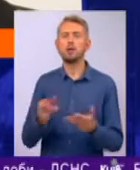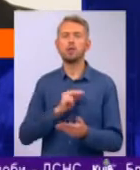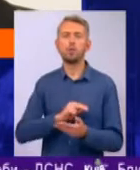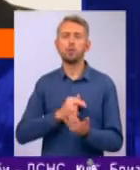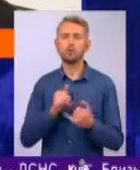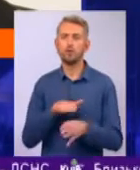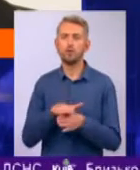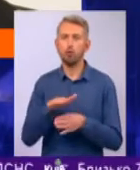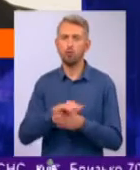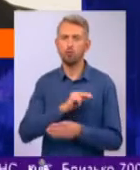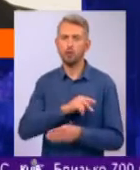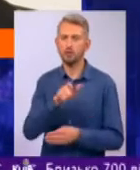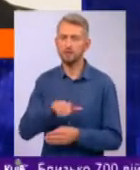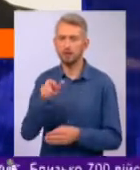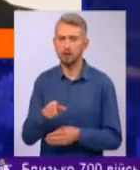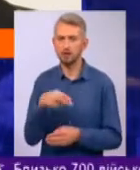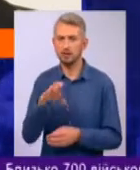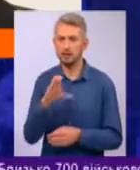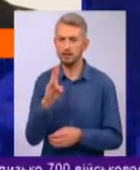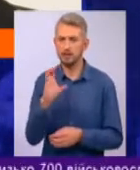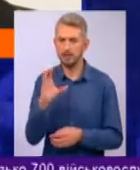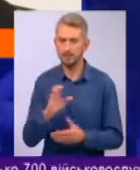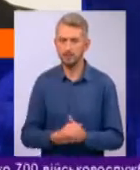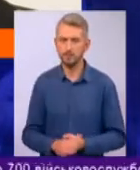зараз виконують працівники ДСНС?